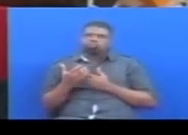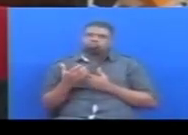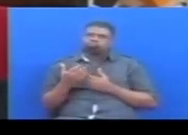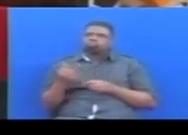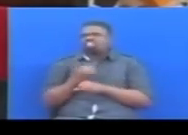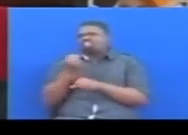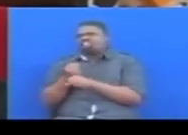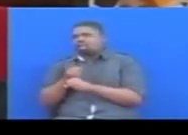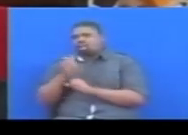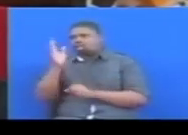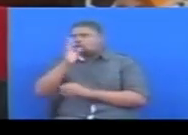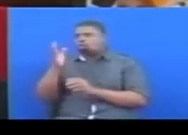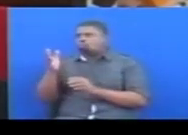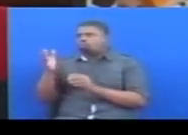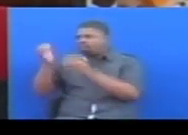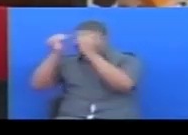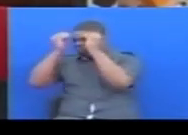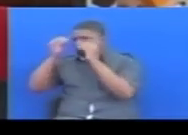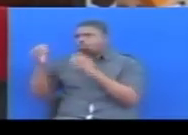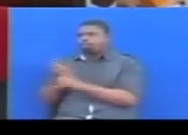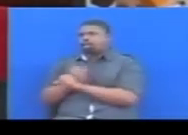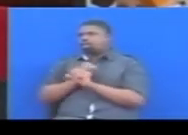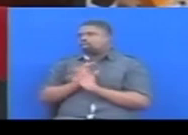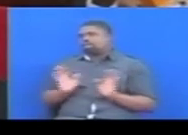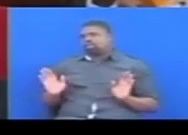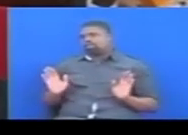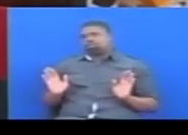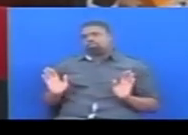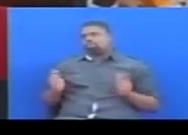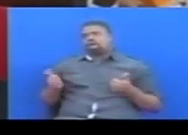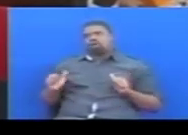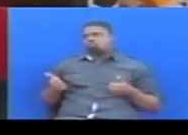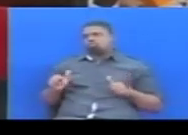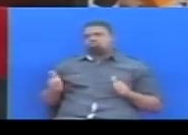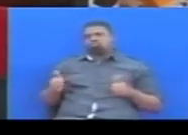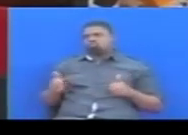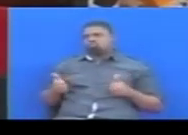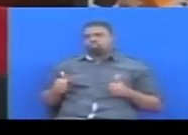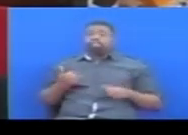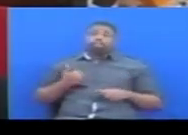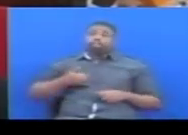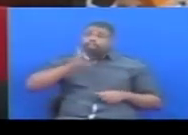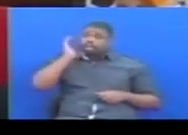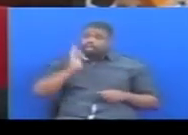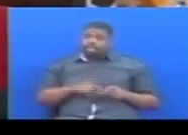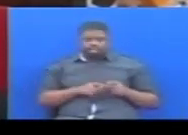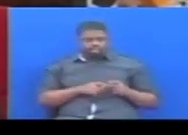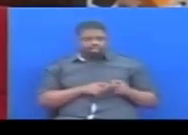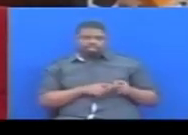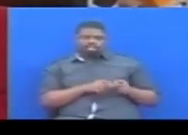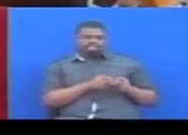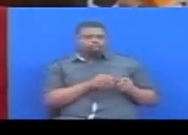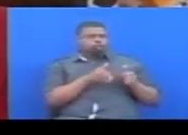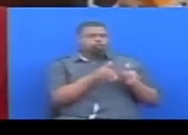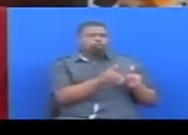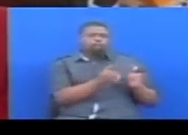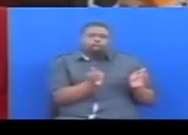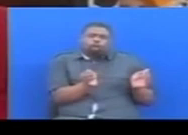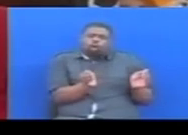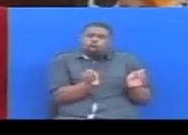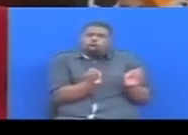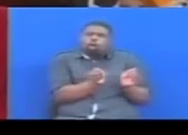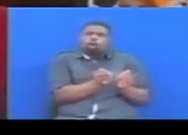hatujawahi kupata mafunzo hata siku moja, na serikali ilitutengia kachumba kadogo sana